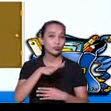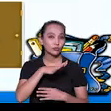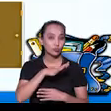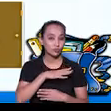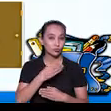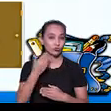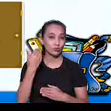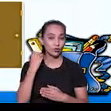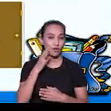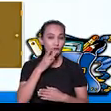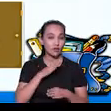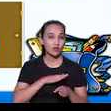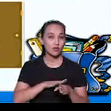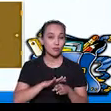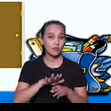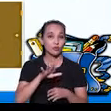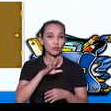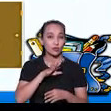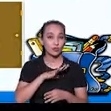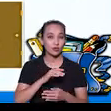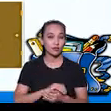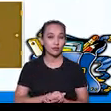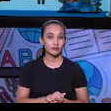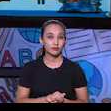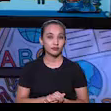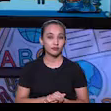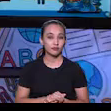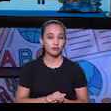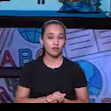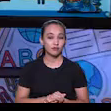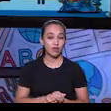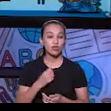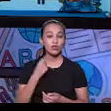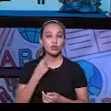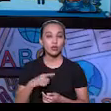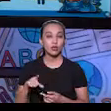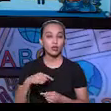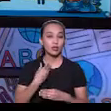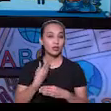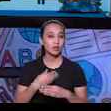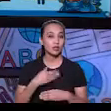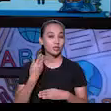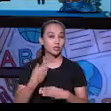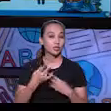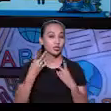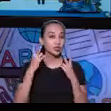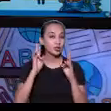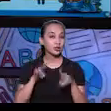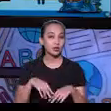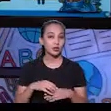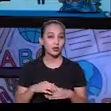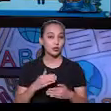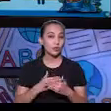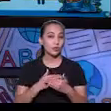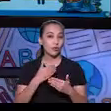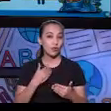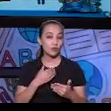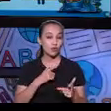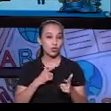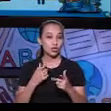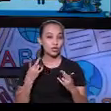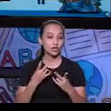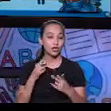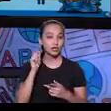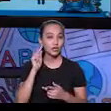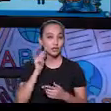совершил это действие. А нам можно опаздывать на урок? Мы никогда не будем опаздывать на урок. И заранее будем готовиться к